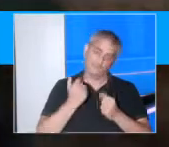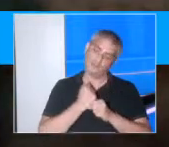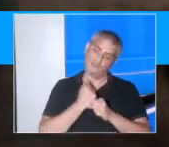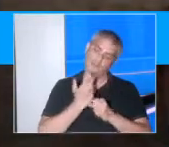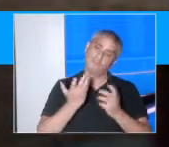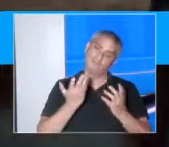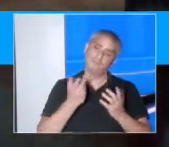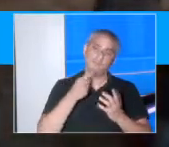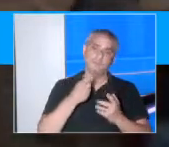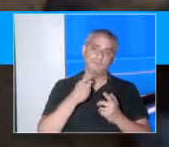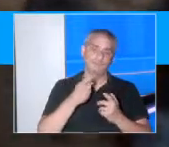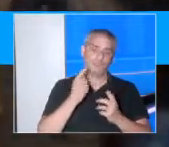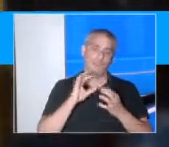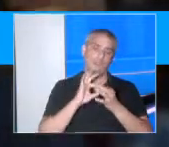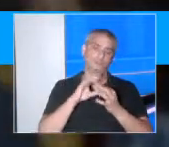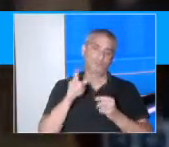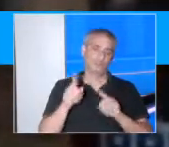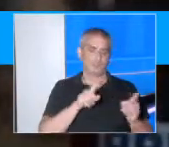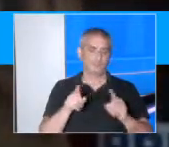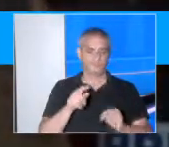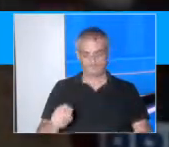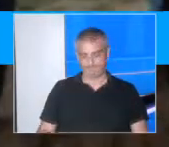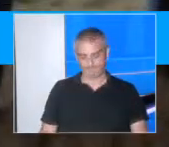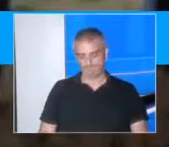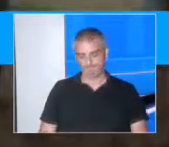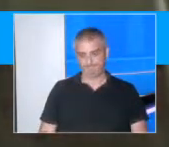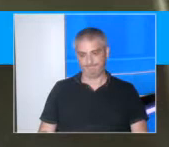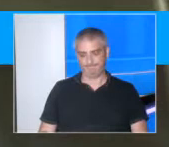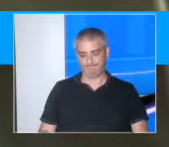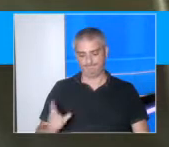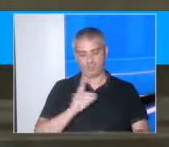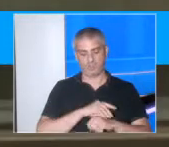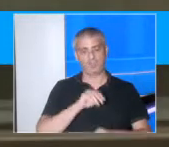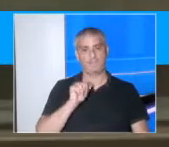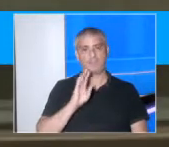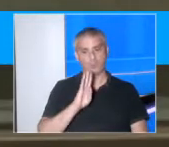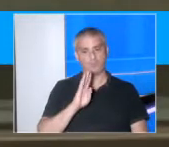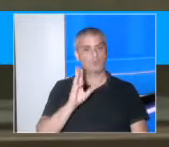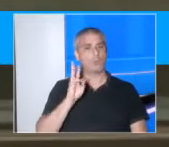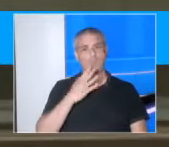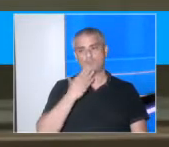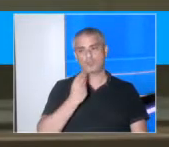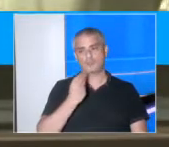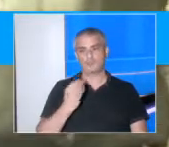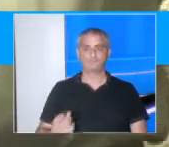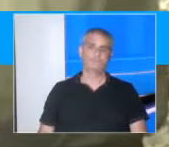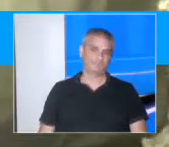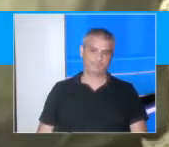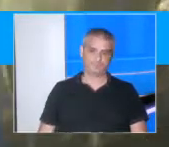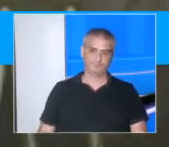הצידה, אבל זה קשור בזה. דוקטור אמיר בוחבוט, פרשן צבאי, וואלה ניוז, תודה רבה לך על הדברים